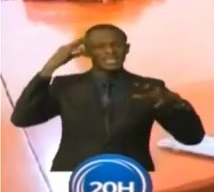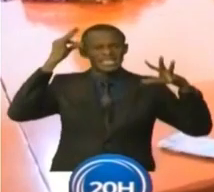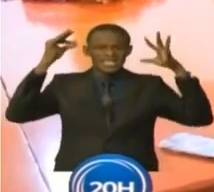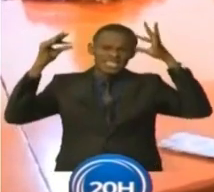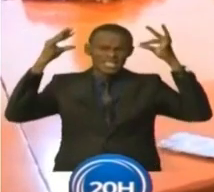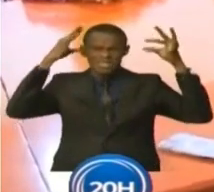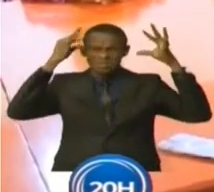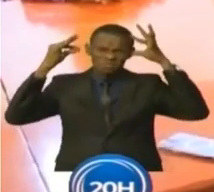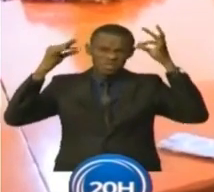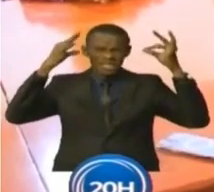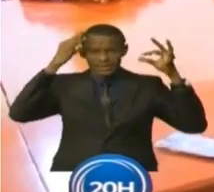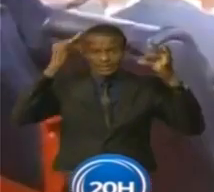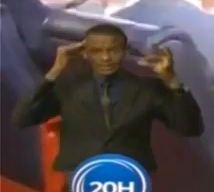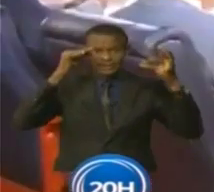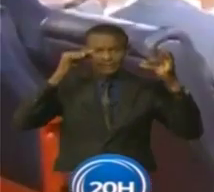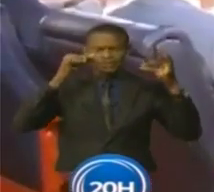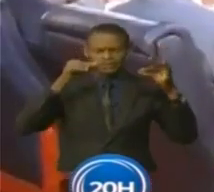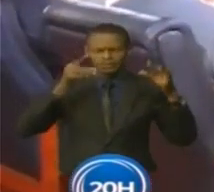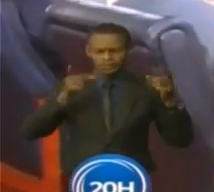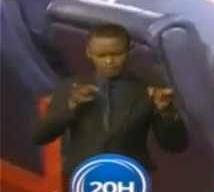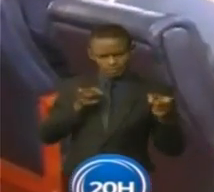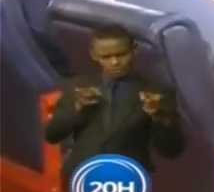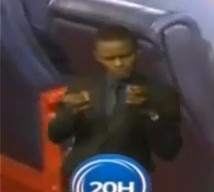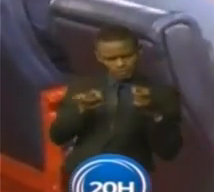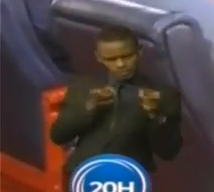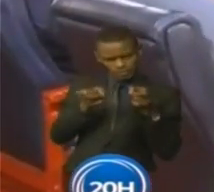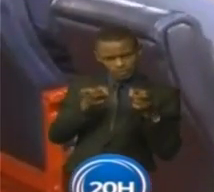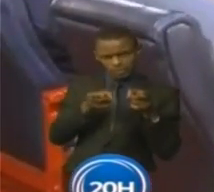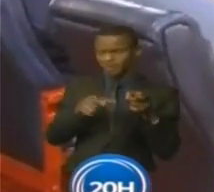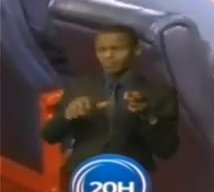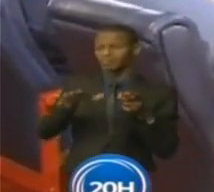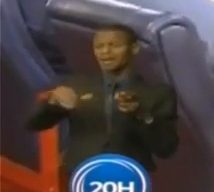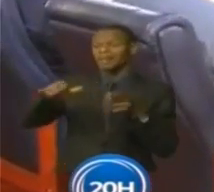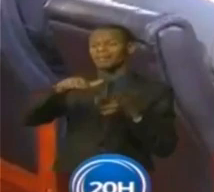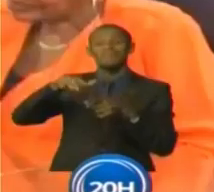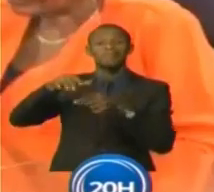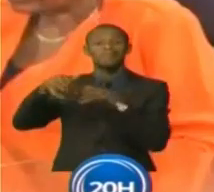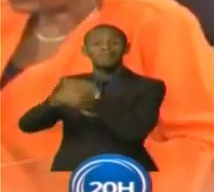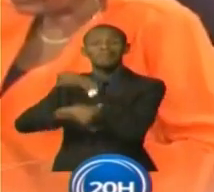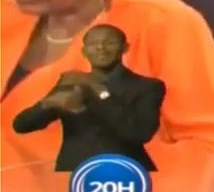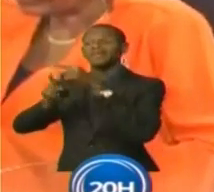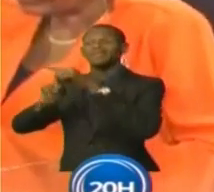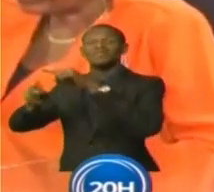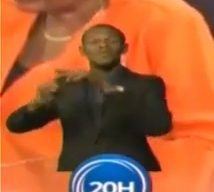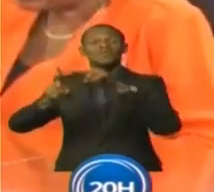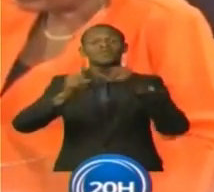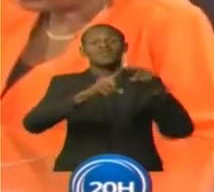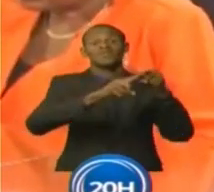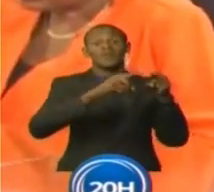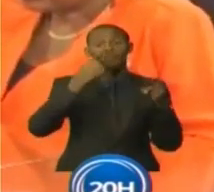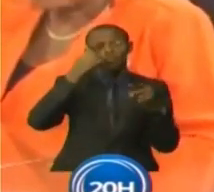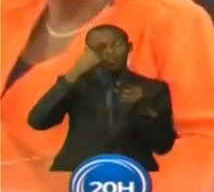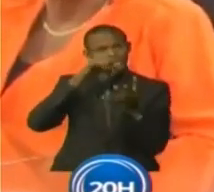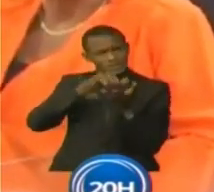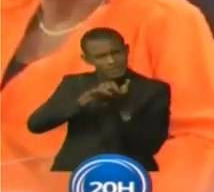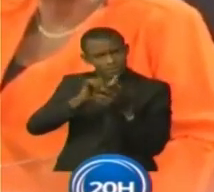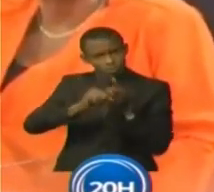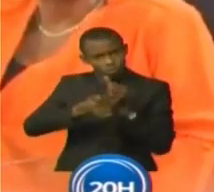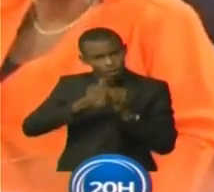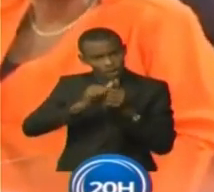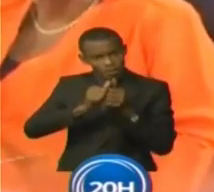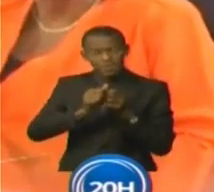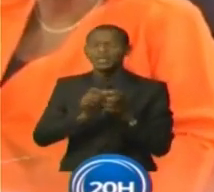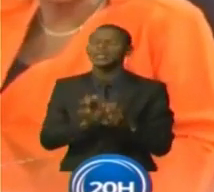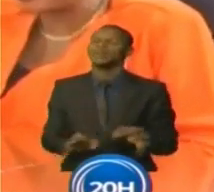mois d'octobre. Il est impérieux pour la République démocratique du Congo de garder un contact permanent avec le Brésil